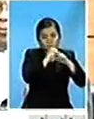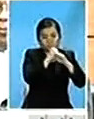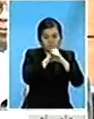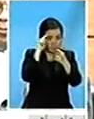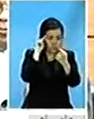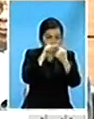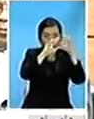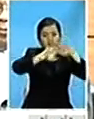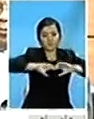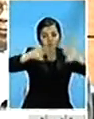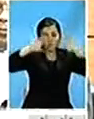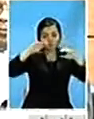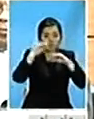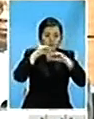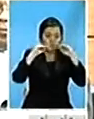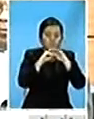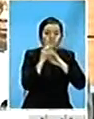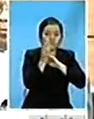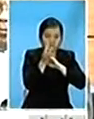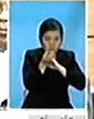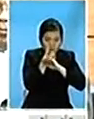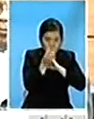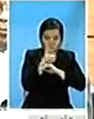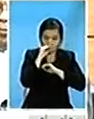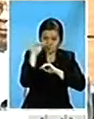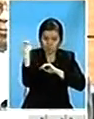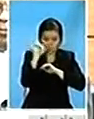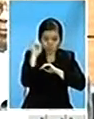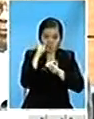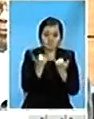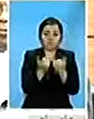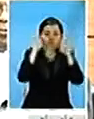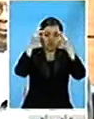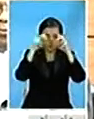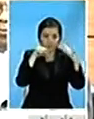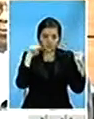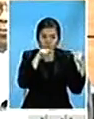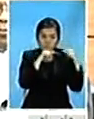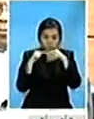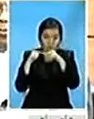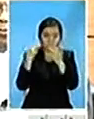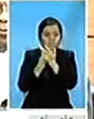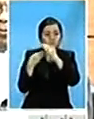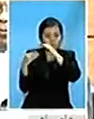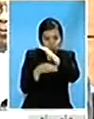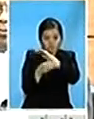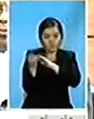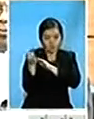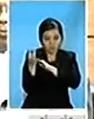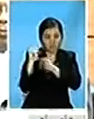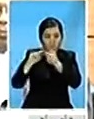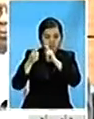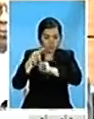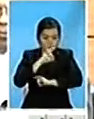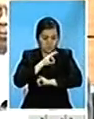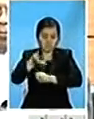ายที่เกี่ยวกับเรื่องข้าวของรัฐบาลอันนี้ผมยังไม่ได้พูดถึงประเด็นที่เกี่ยวข้องกับการรั่วไหลการทุจริตซึ่งเพื่อนสมาชิกผ